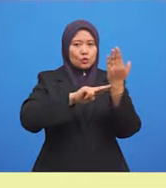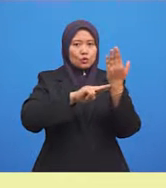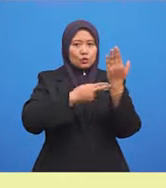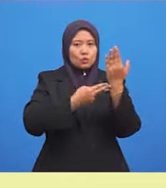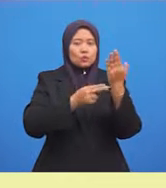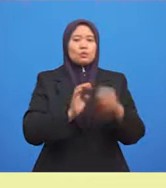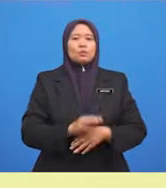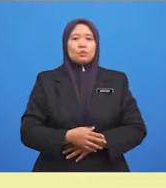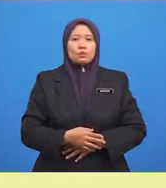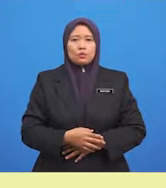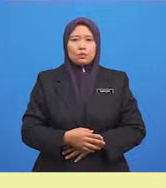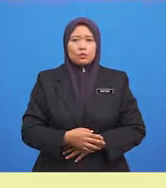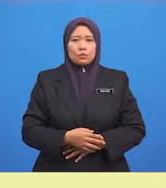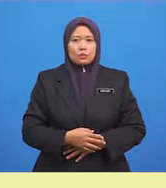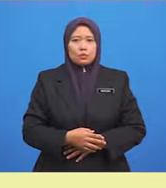unsur.